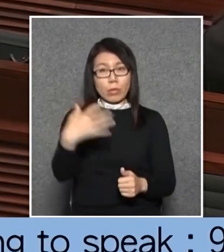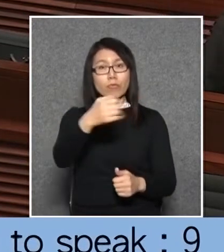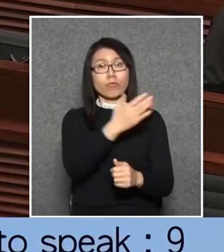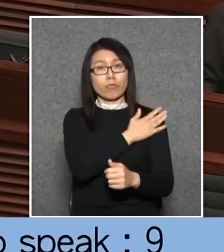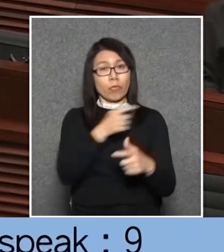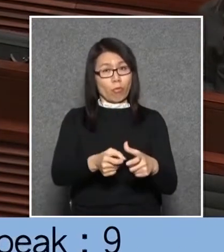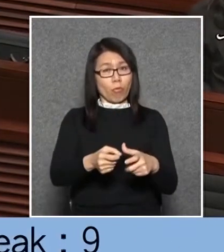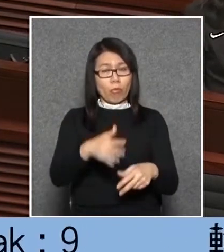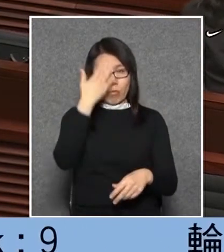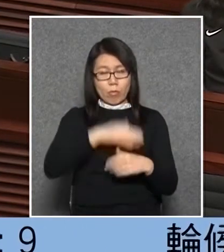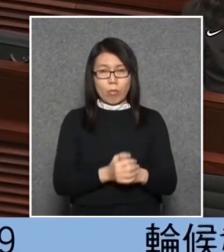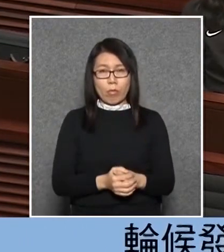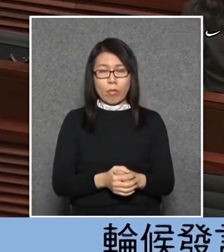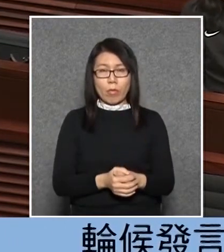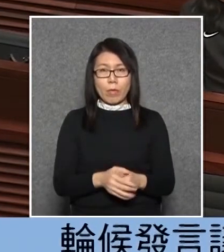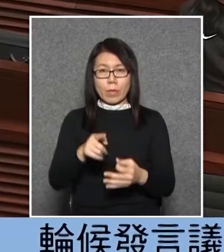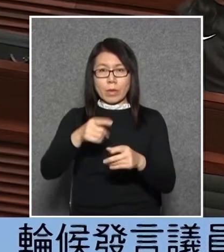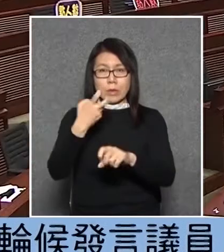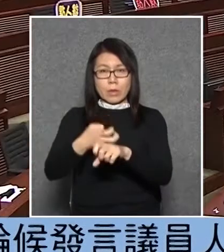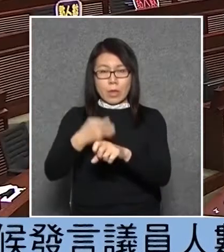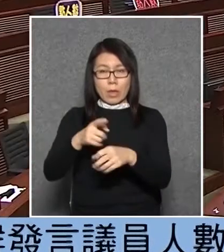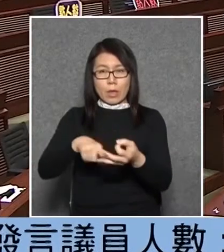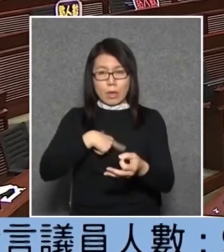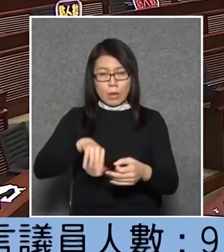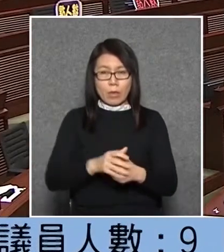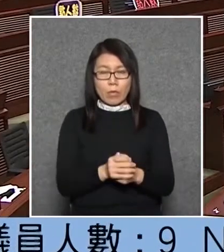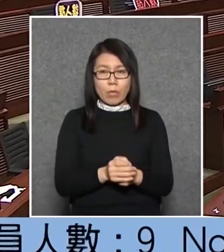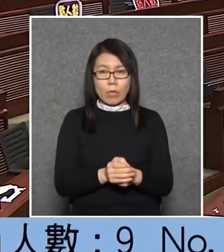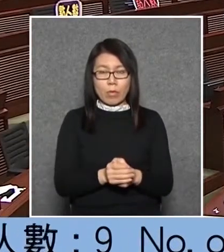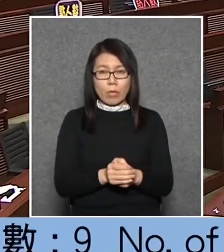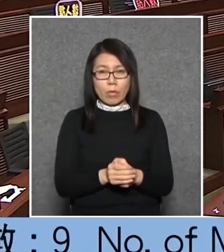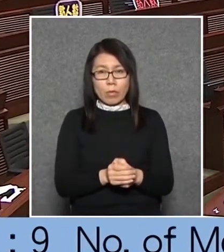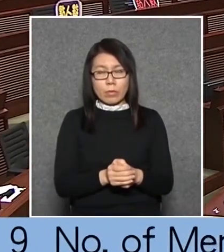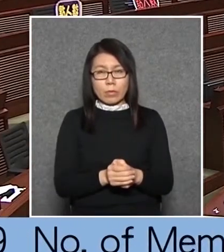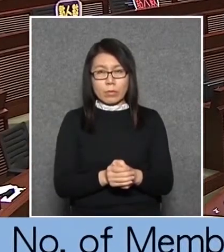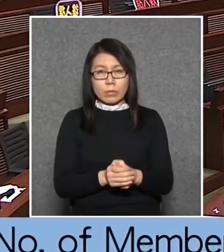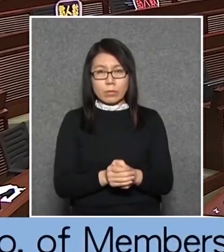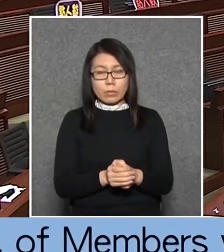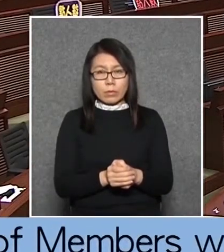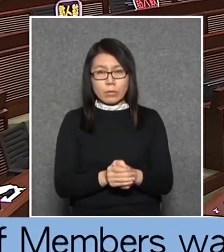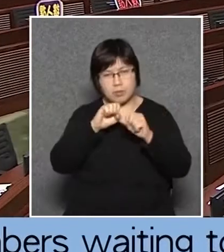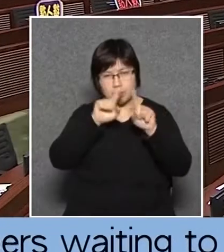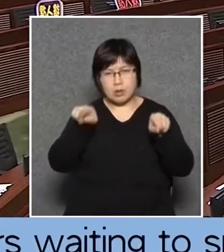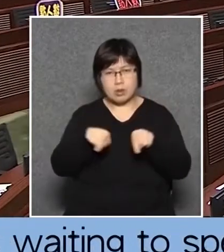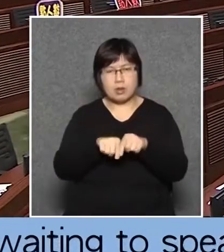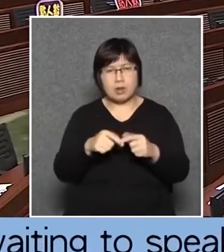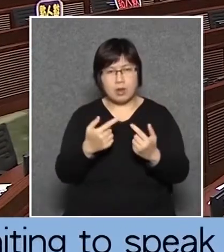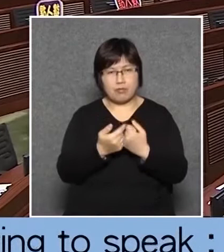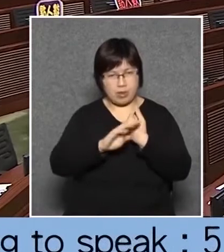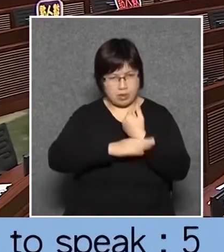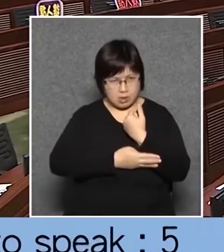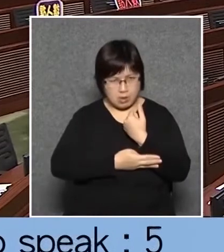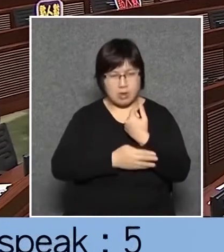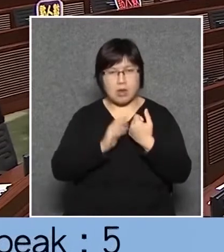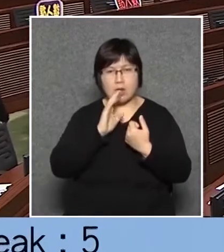梁國雄議員，請石禮謙議員。 聽我不在這個室內裏面，我在 你的情況之下